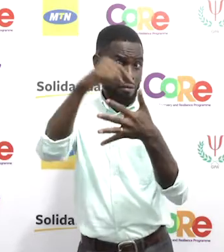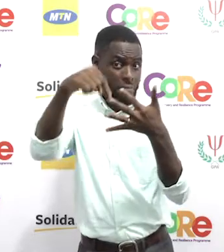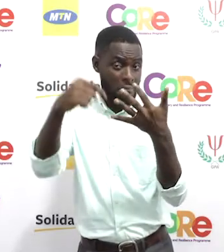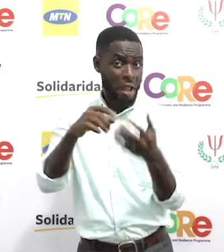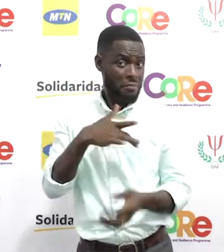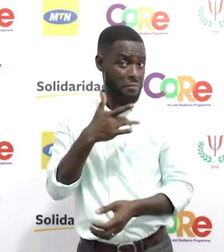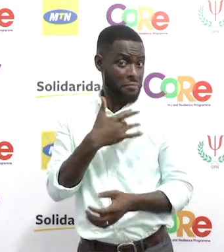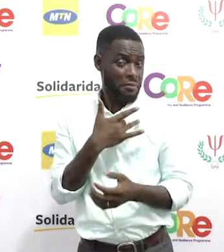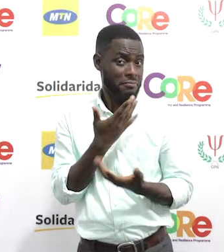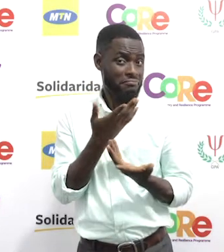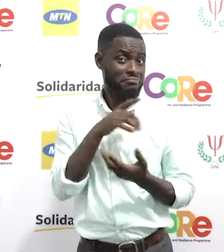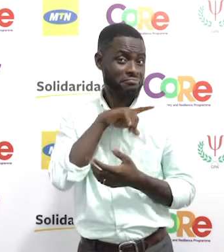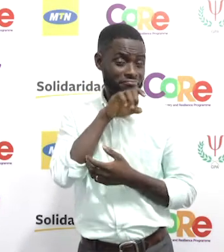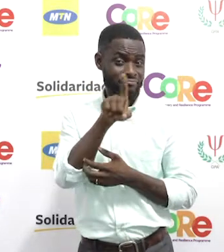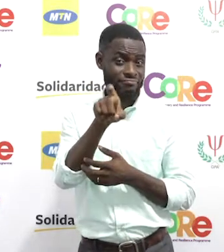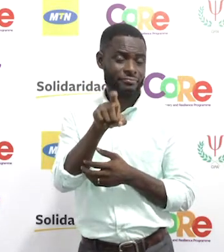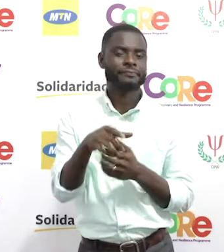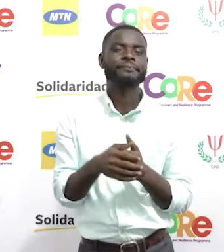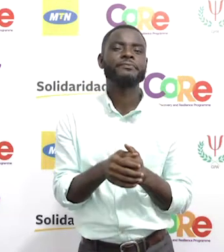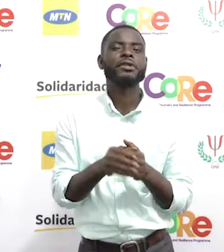nile. Yo.